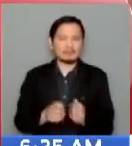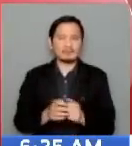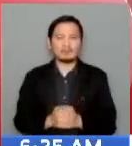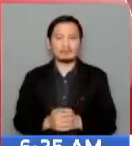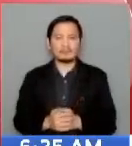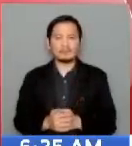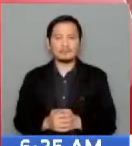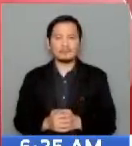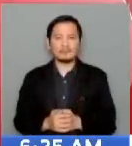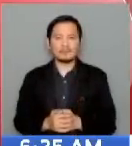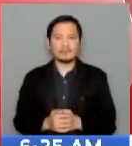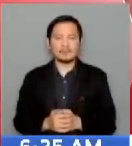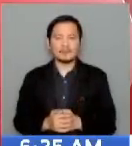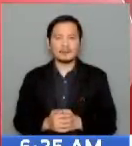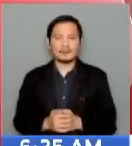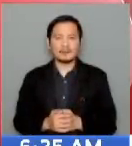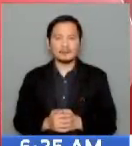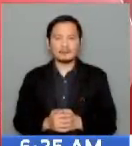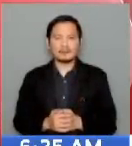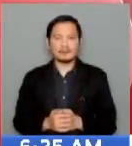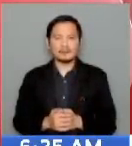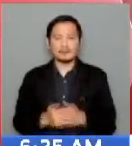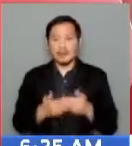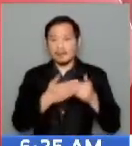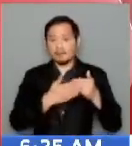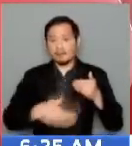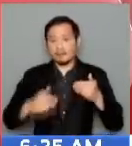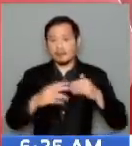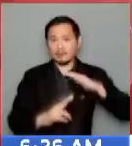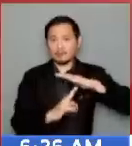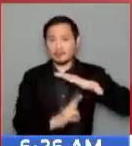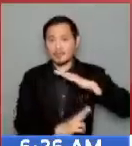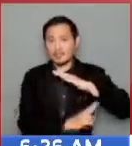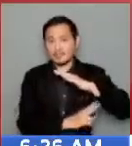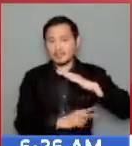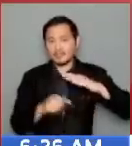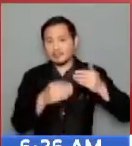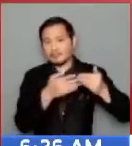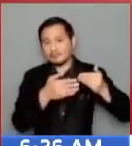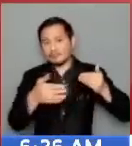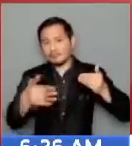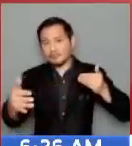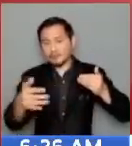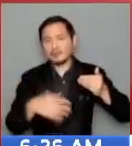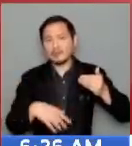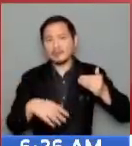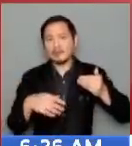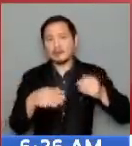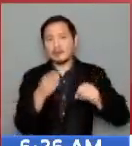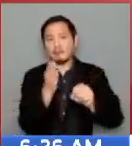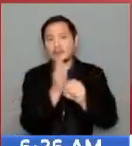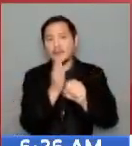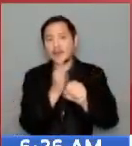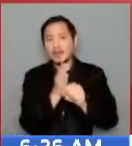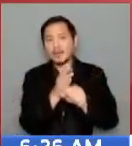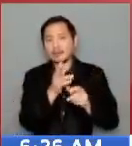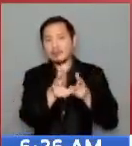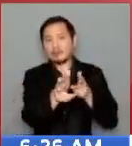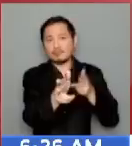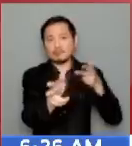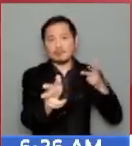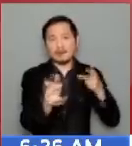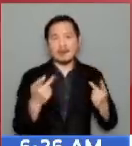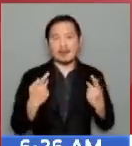po na itong stretch ng tulay, makakabalik po siya sa kanyang bus carousel lane at mabilis pa rin naman